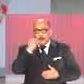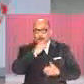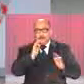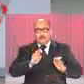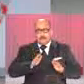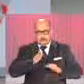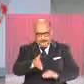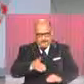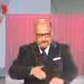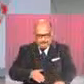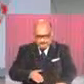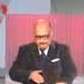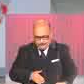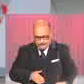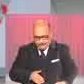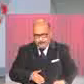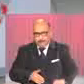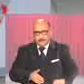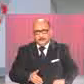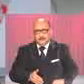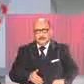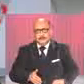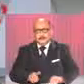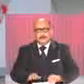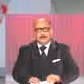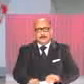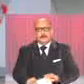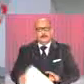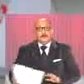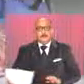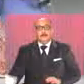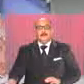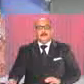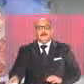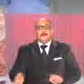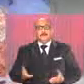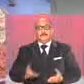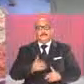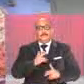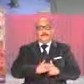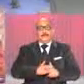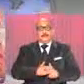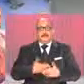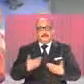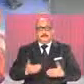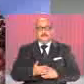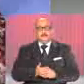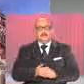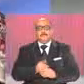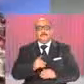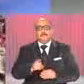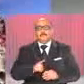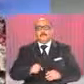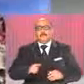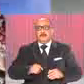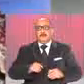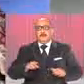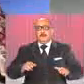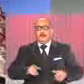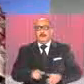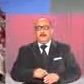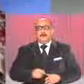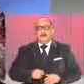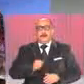إحياء ذكرى المولد النبوي الشريف أقام نحو 4000 شخص تظاهرة إعداد أكبر عصيدة. ولإعداد هذه